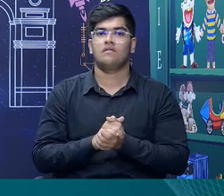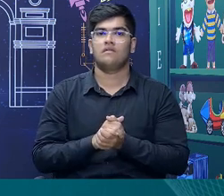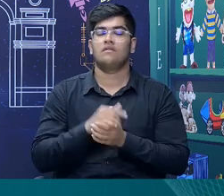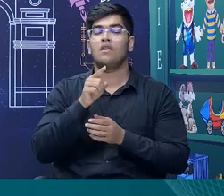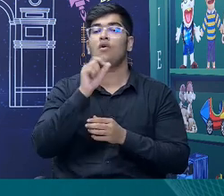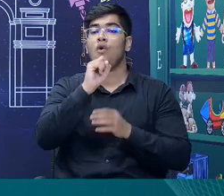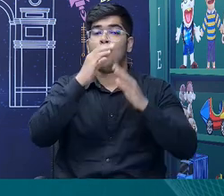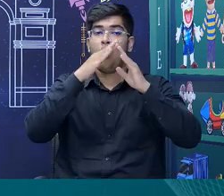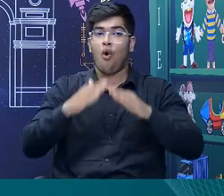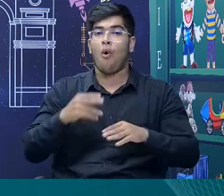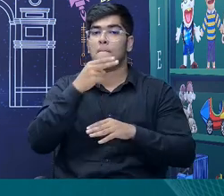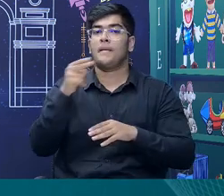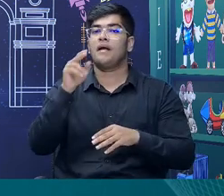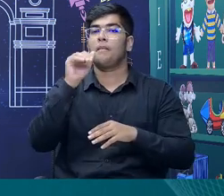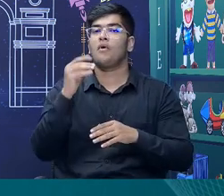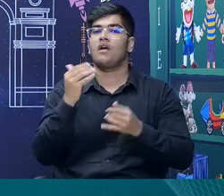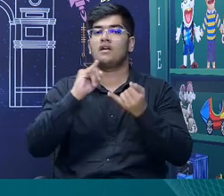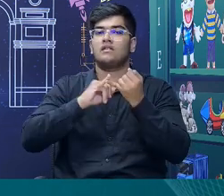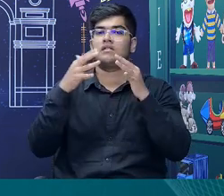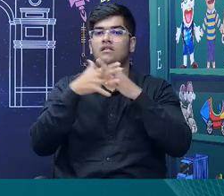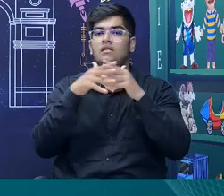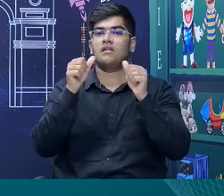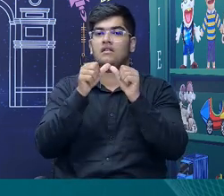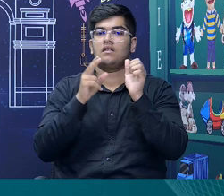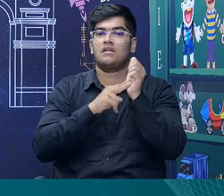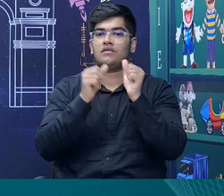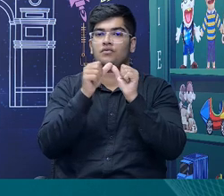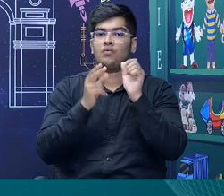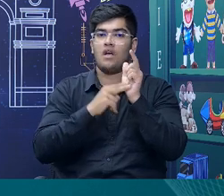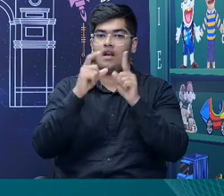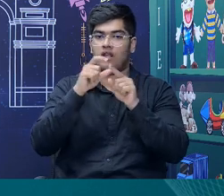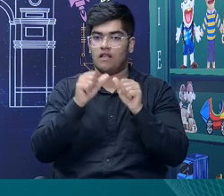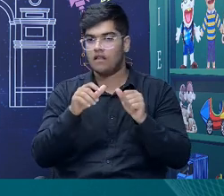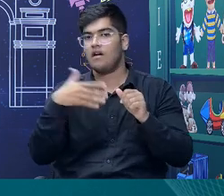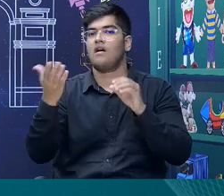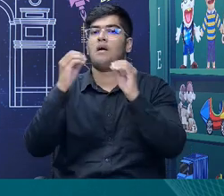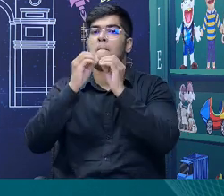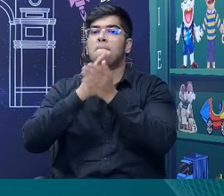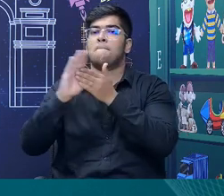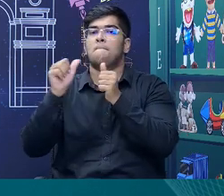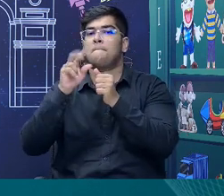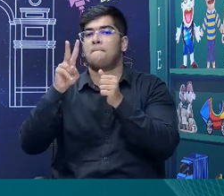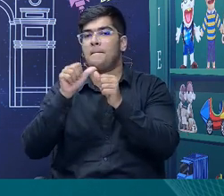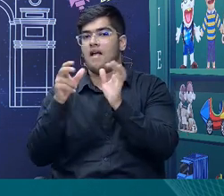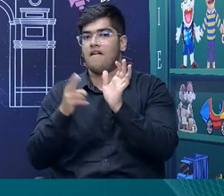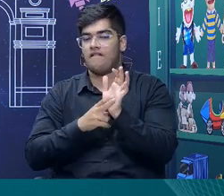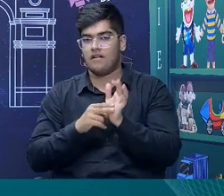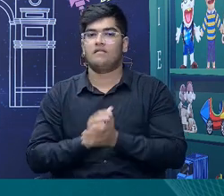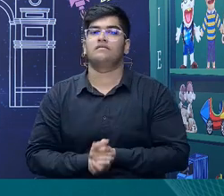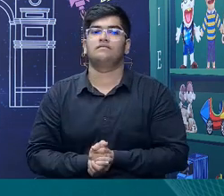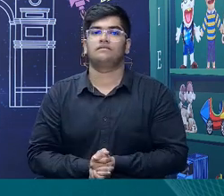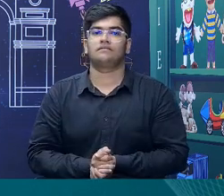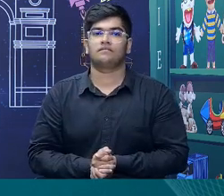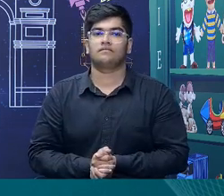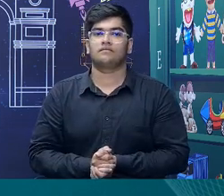स्व भवन या स्व भवन भी कहते हैं और आप देखेंगे यहां पर ब्रेल में भी है और यह